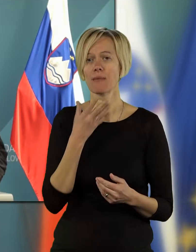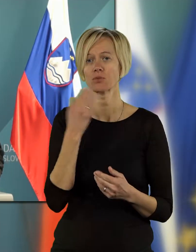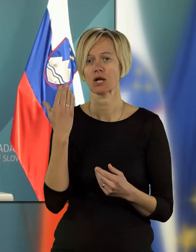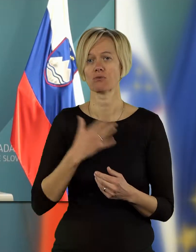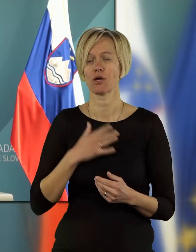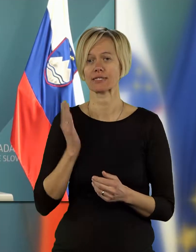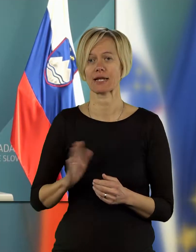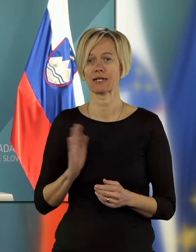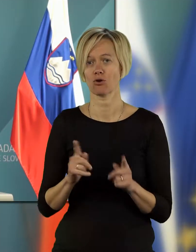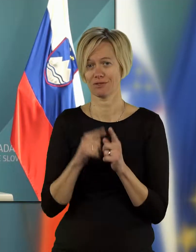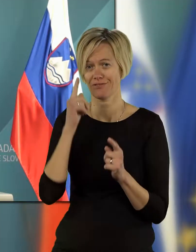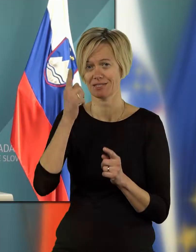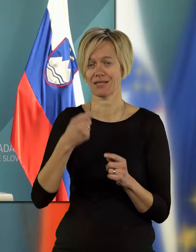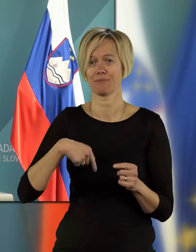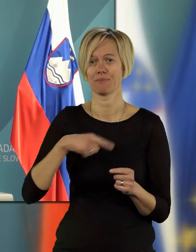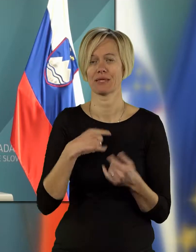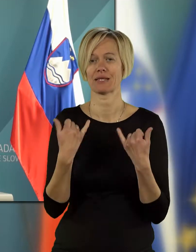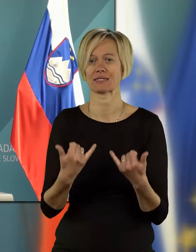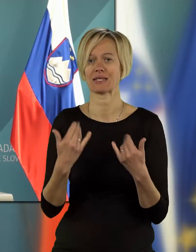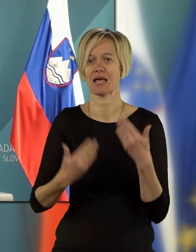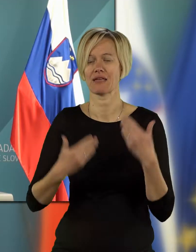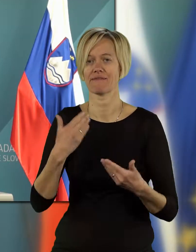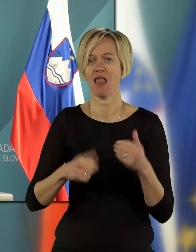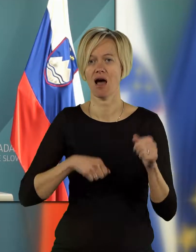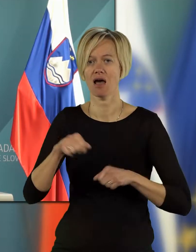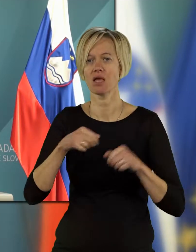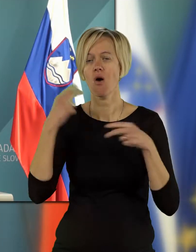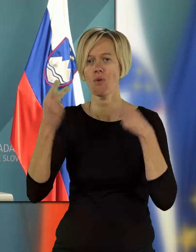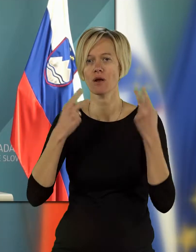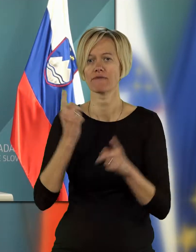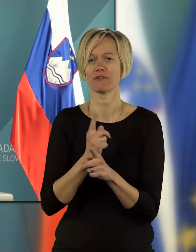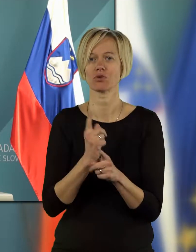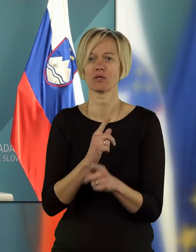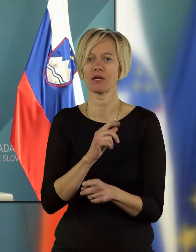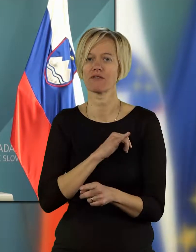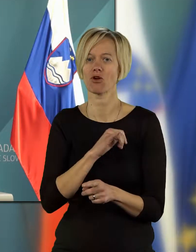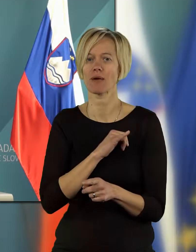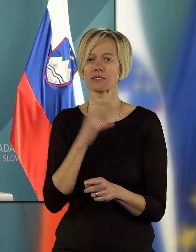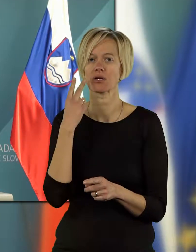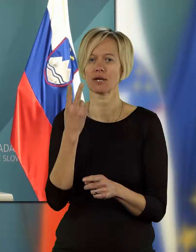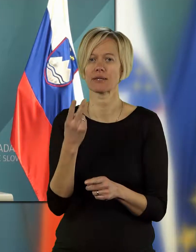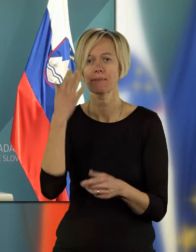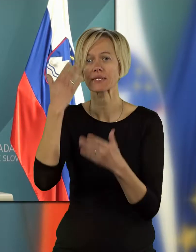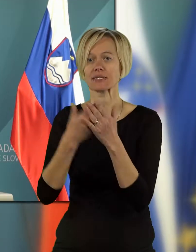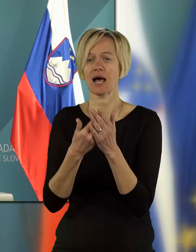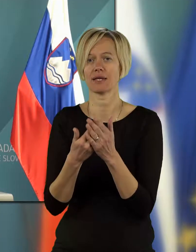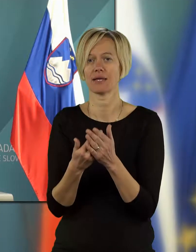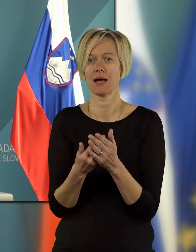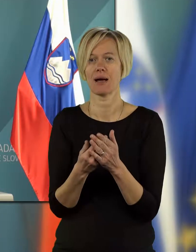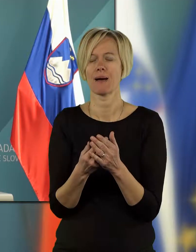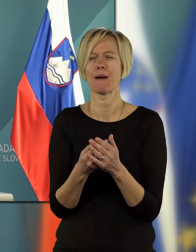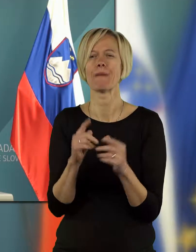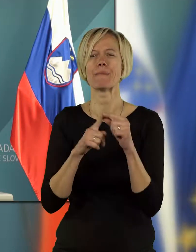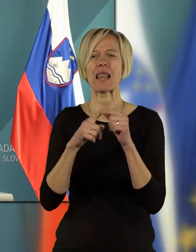lep pozdrav z moje strani. Kot veste, smo danes na seji vlade obravnavali tudi informacijo glede